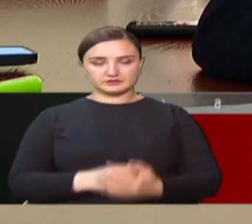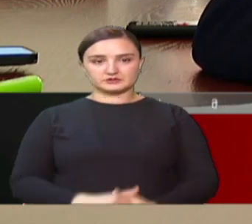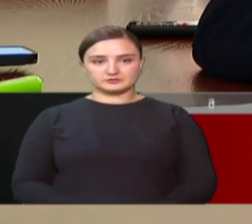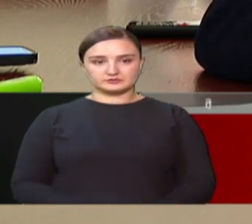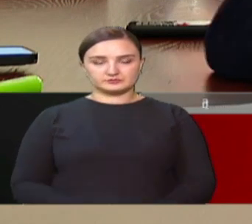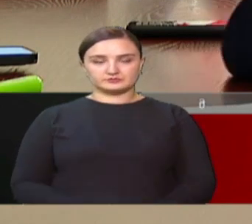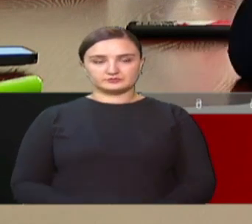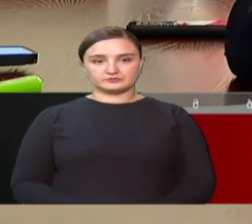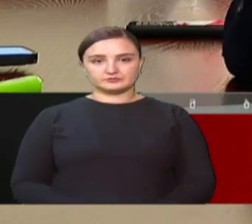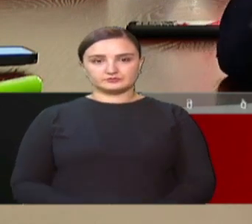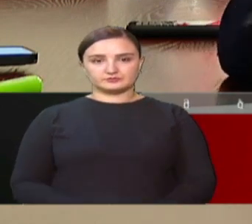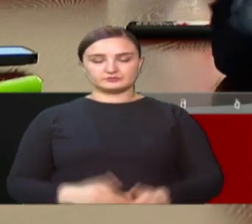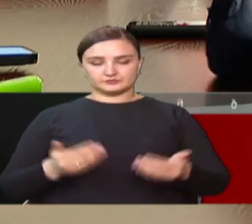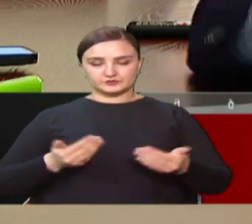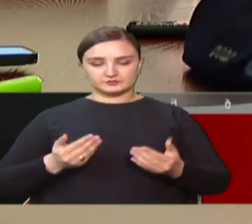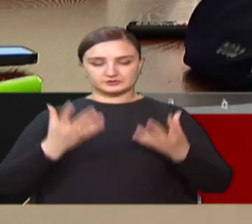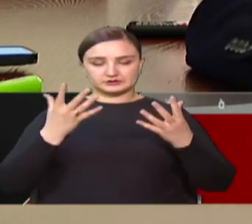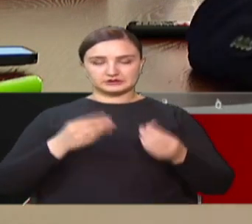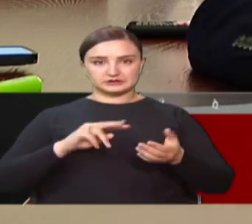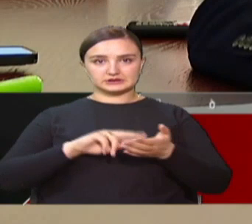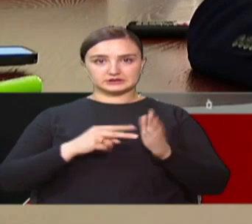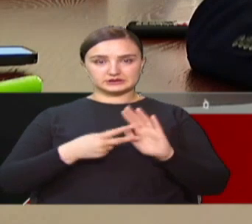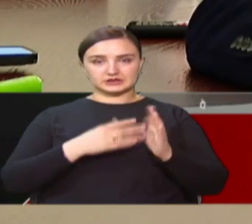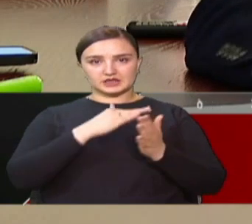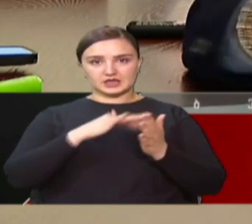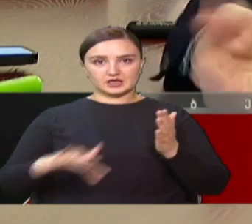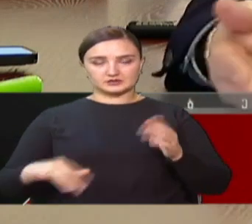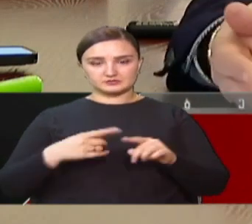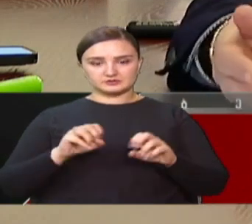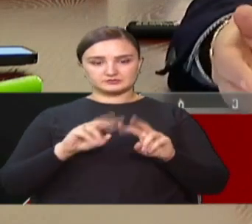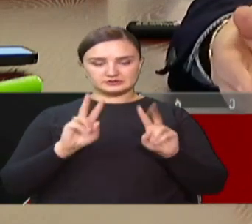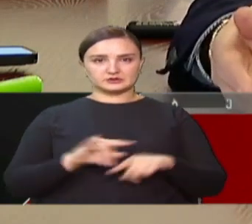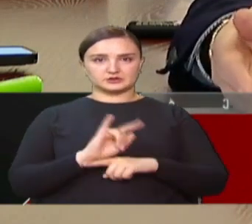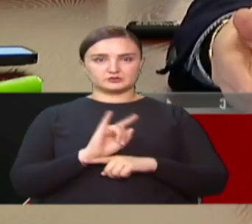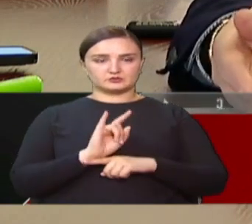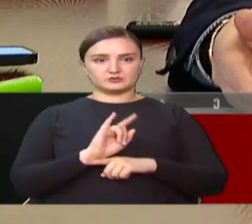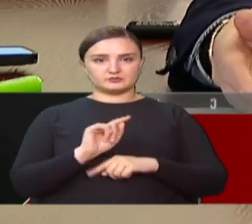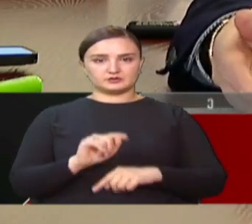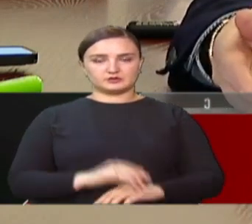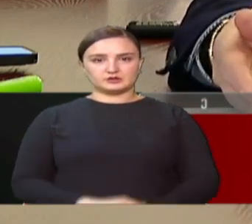პარაზიტული ცხოვრების და დღის წესრიგის გახანგრძლივებისათვის განზრახ იტყუებიან,